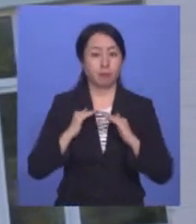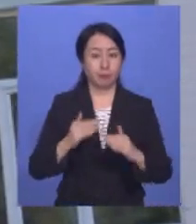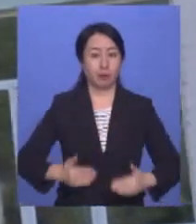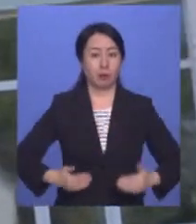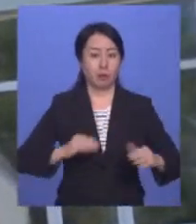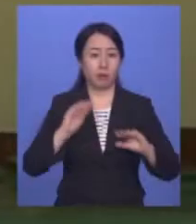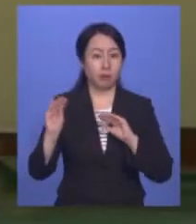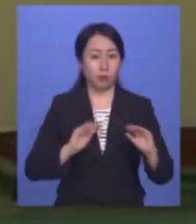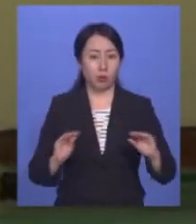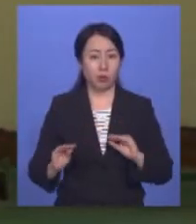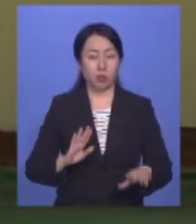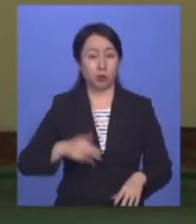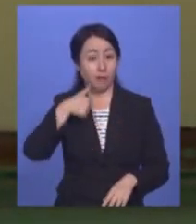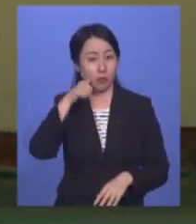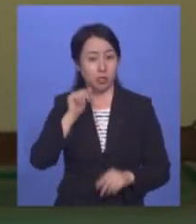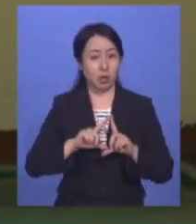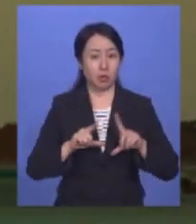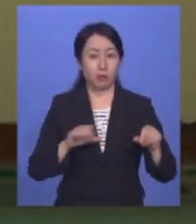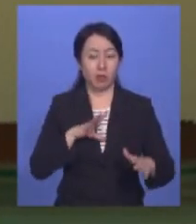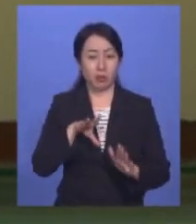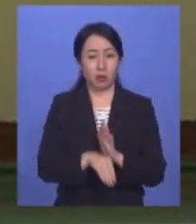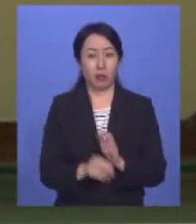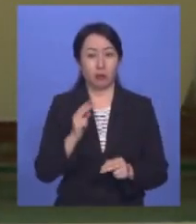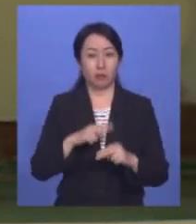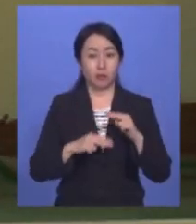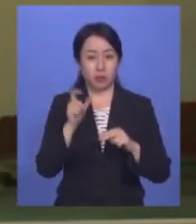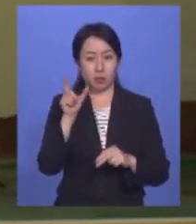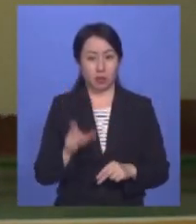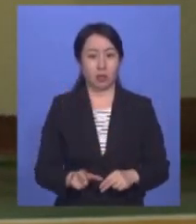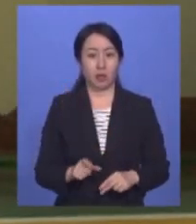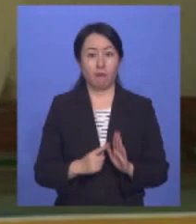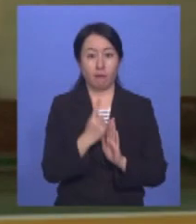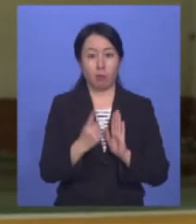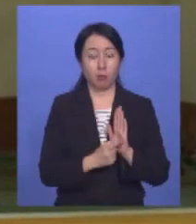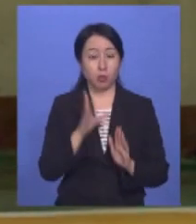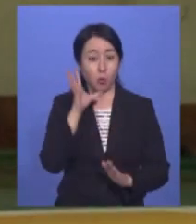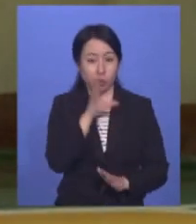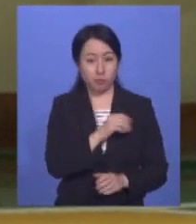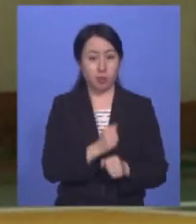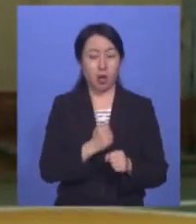и внутреннюю отделку. Только вчера на объект прибыли дополнительные строители. Тем не менее, вопрос, успеют ли